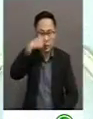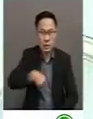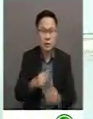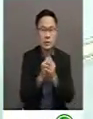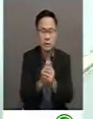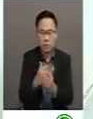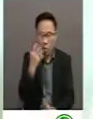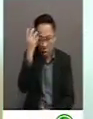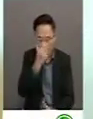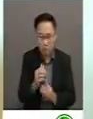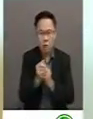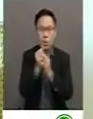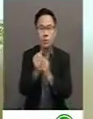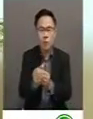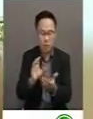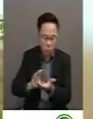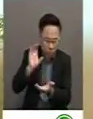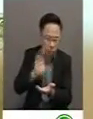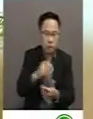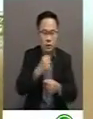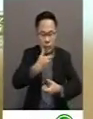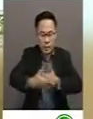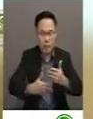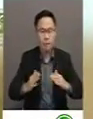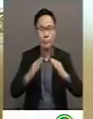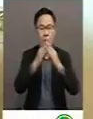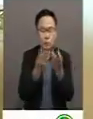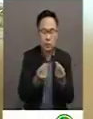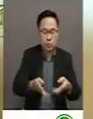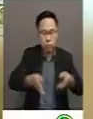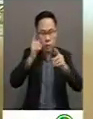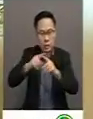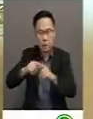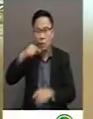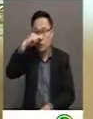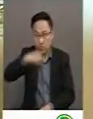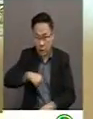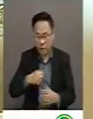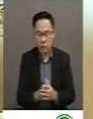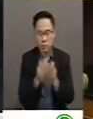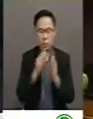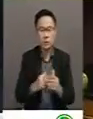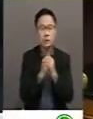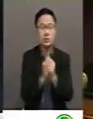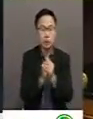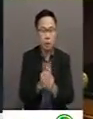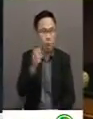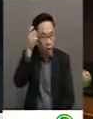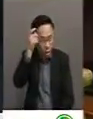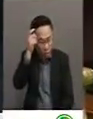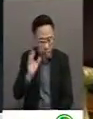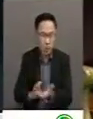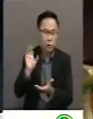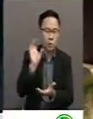นชักชวนให้มาร่วมลงทุนทำธุรกิจอสังหาริมทรัพย์ในประเทศไทยค่ะกรณีนี้นักธุรกิจชาวจีนนายโม